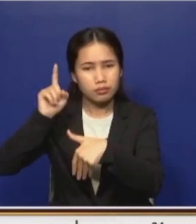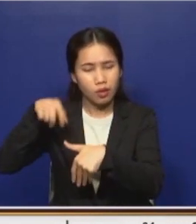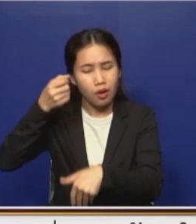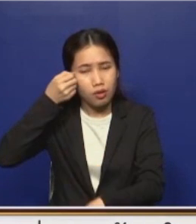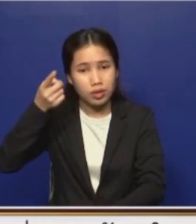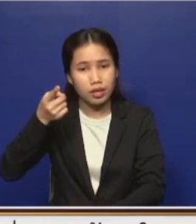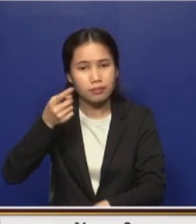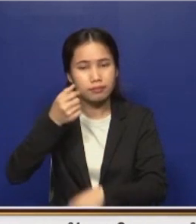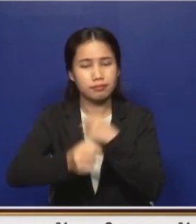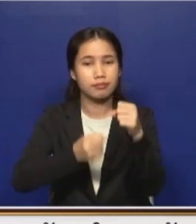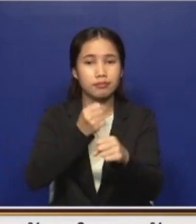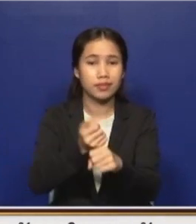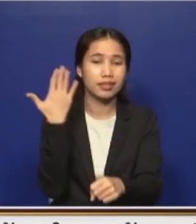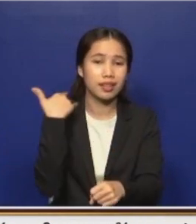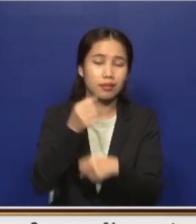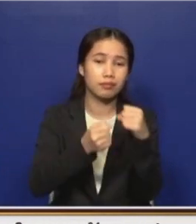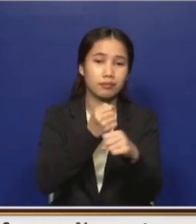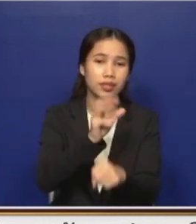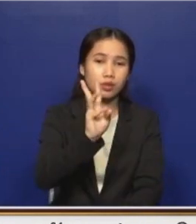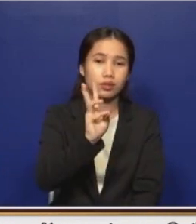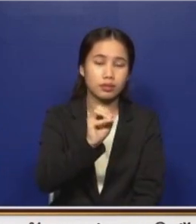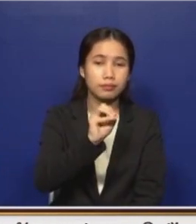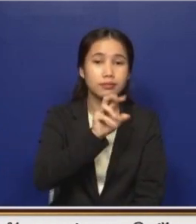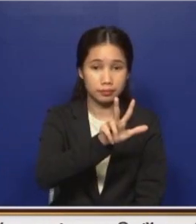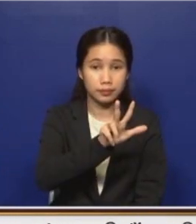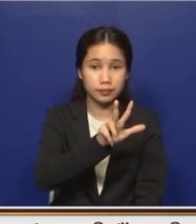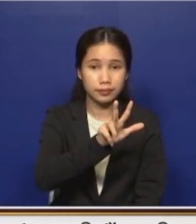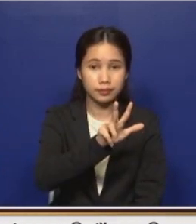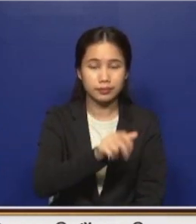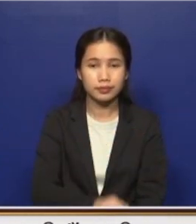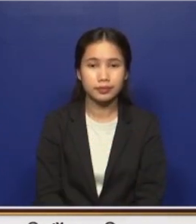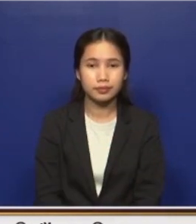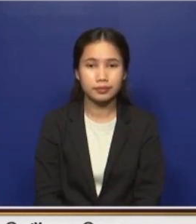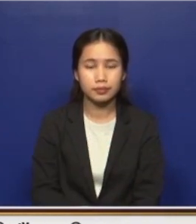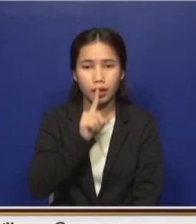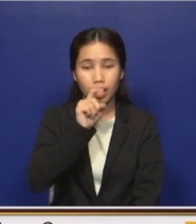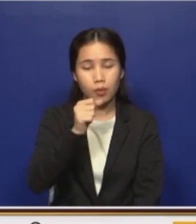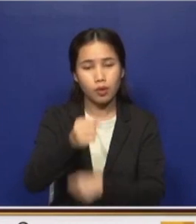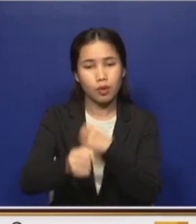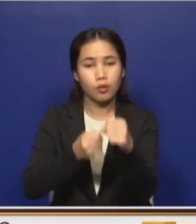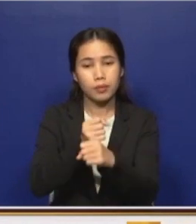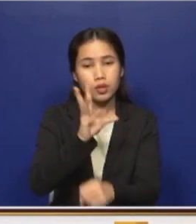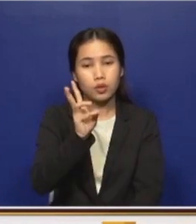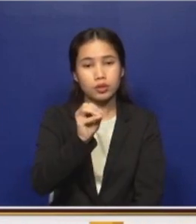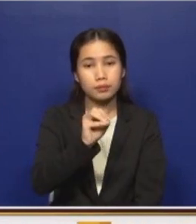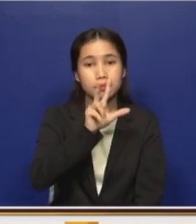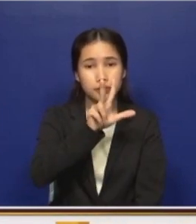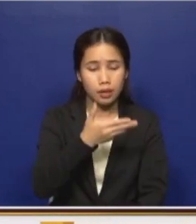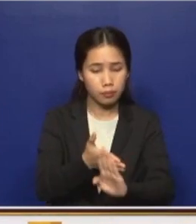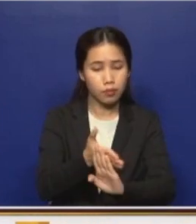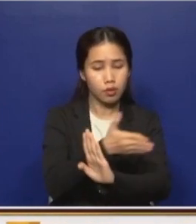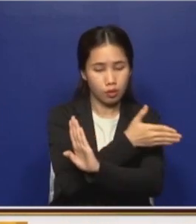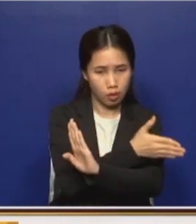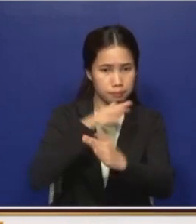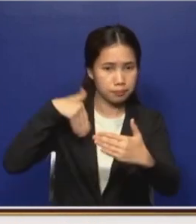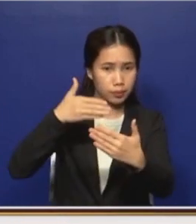ประเทศจีนเดือนพฤศจิกายนฮะจีนออกมาแถลงข่าวยอมรับในเดือนธันวาคมฮะ รัฐบาลไทยต